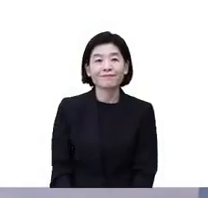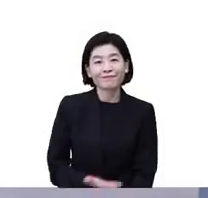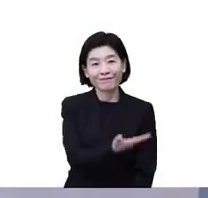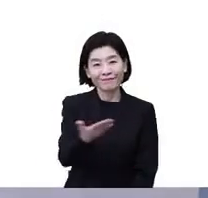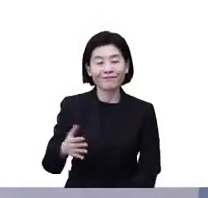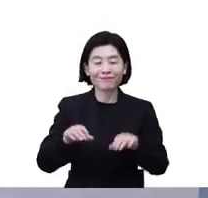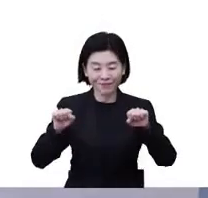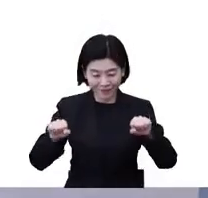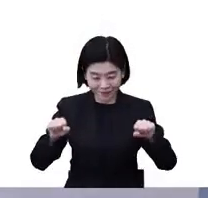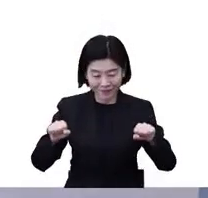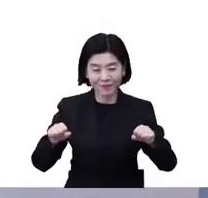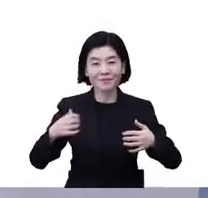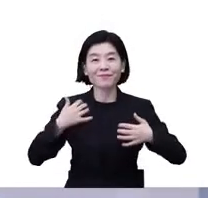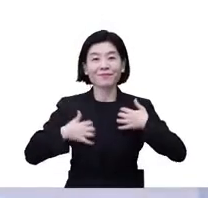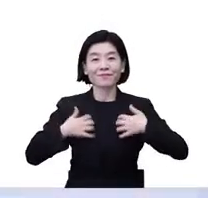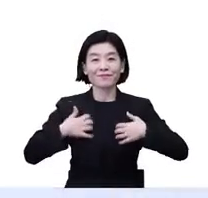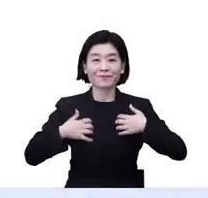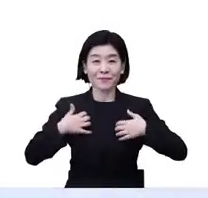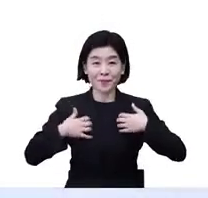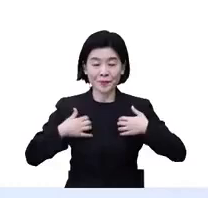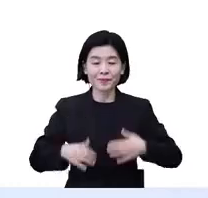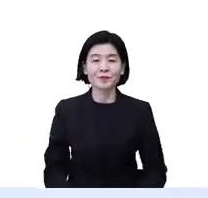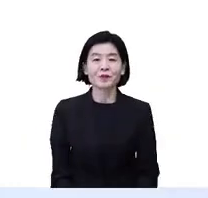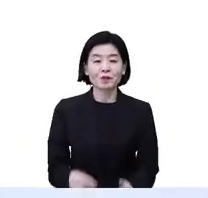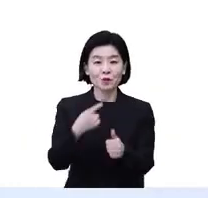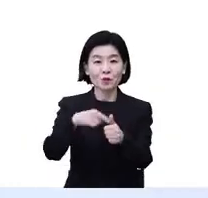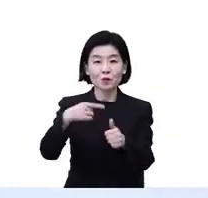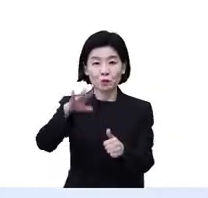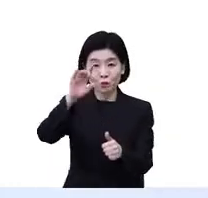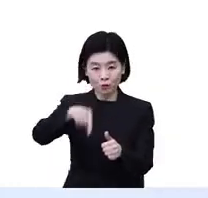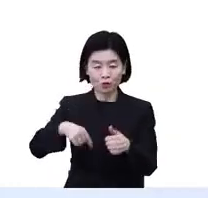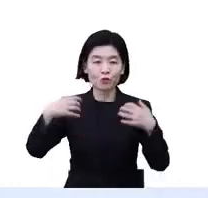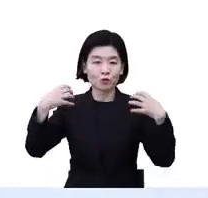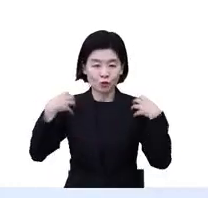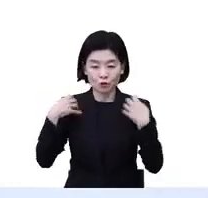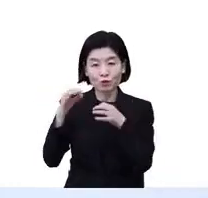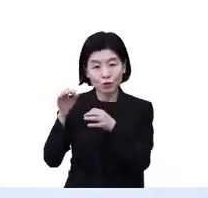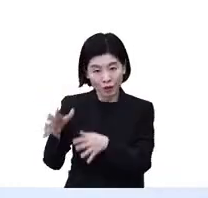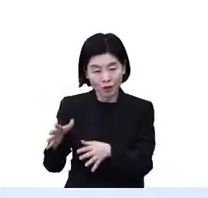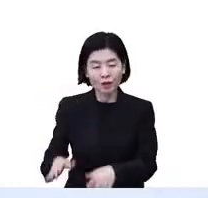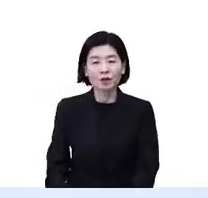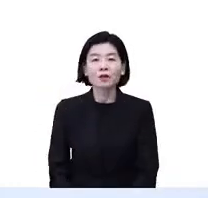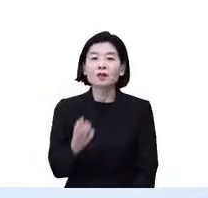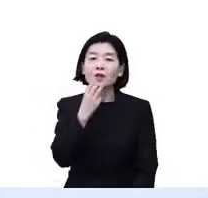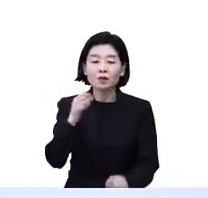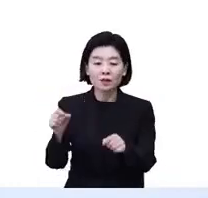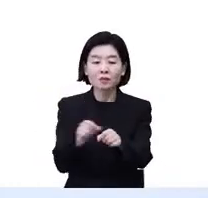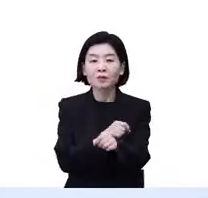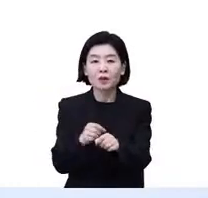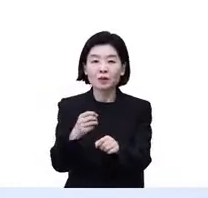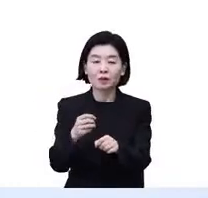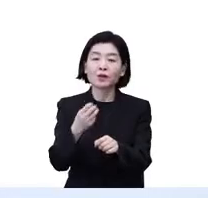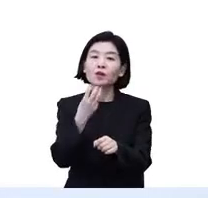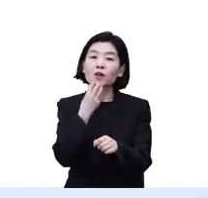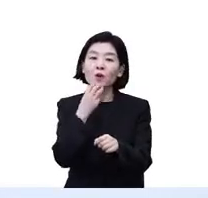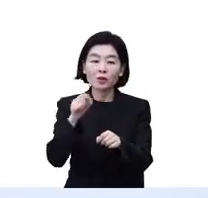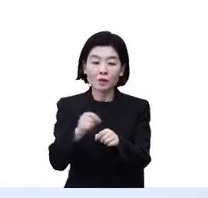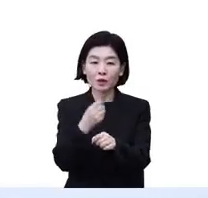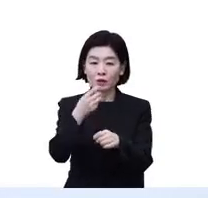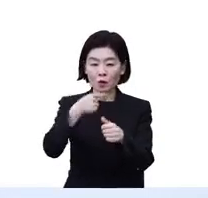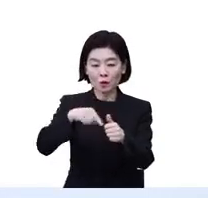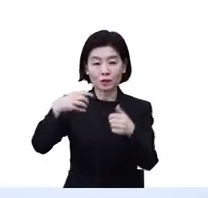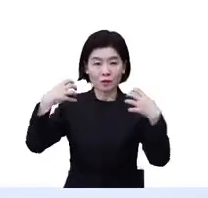네, 여러분 안녕하세요. 반갑습니다. 교육부에서 주최하고 서울특별시 교육청과 청소년 모바일